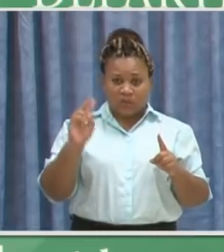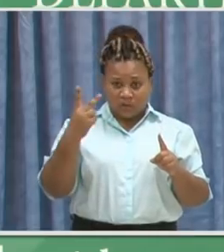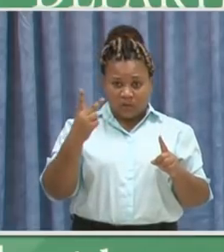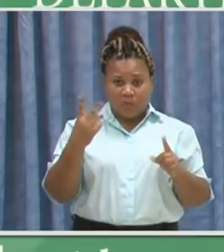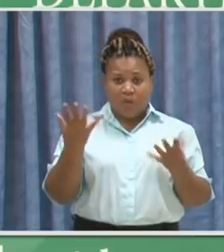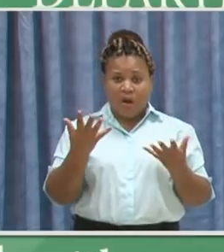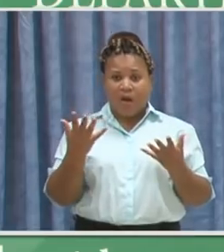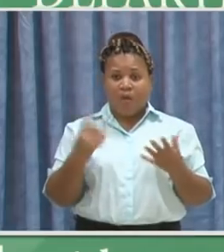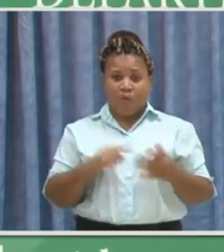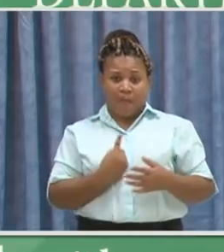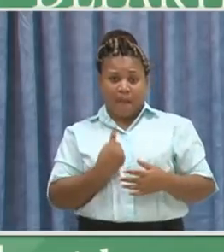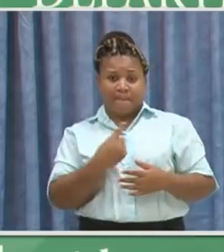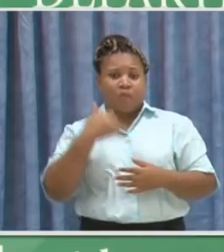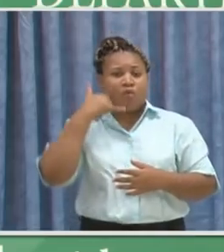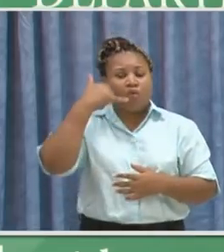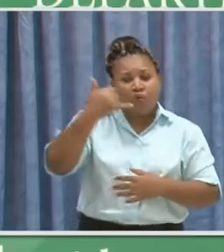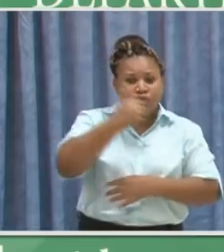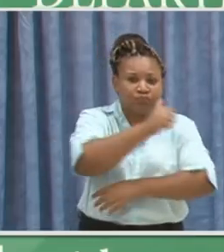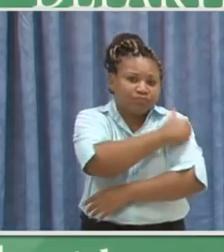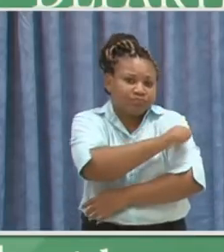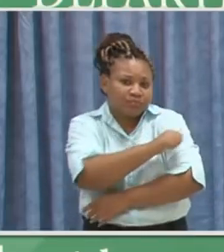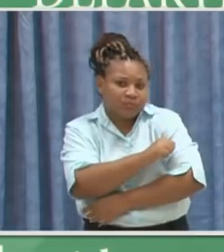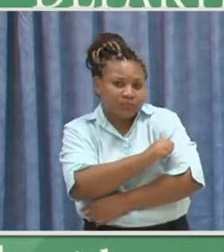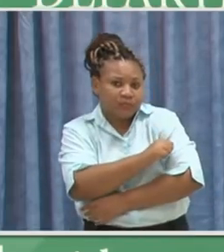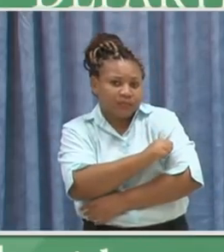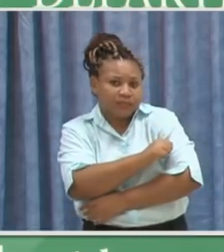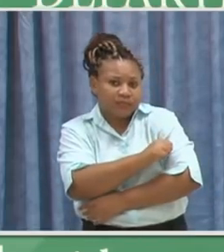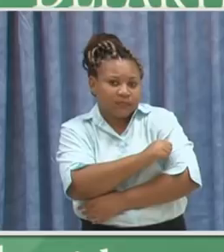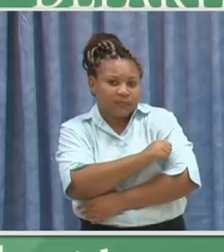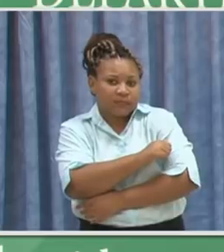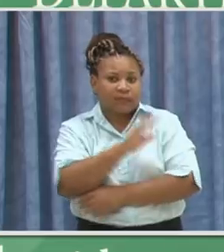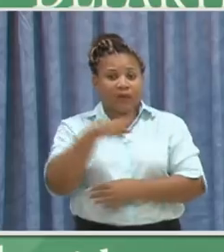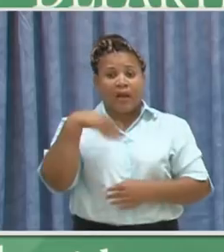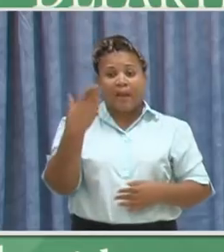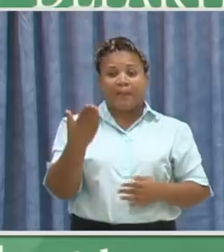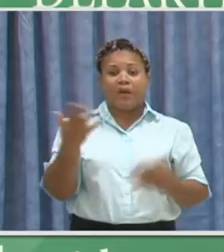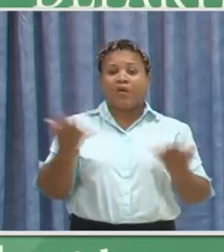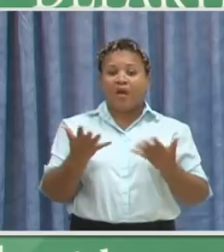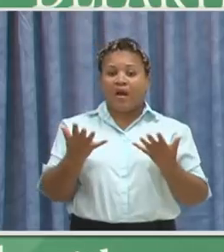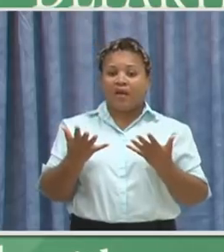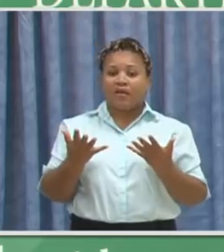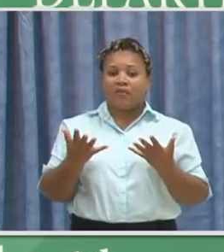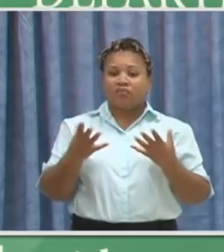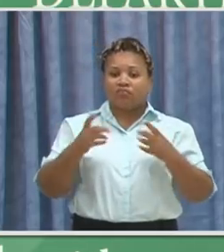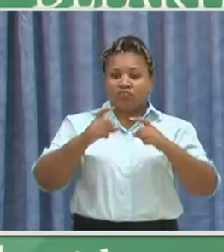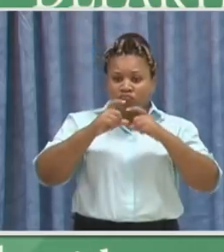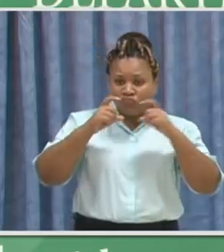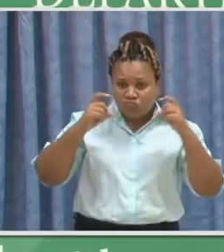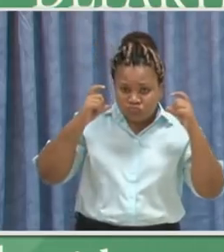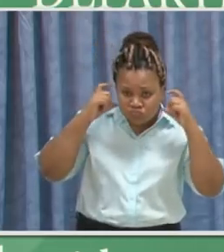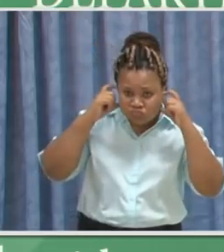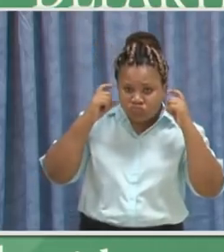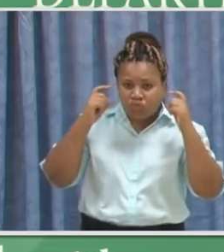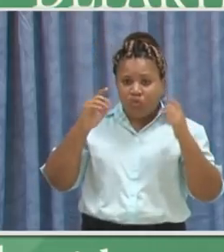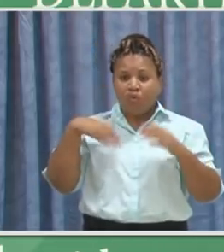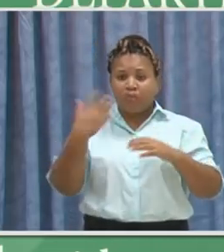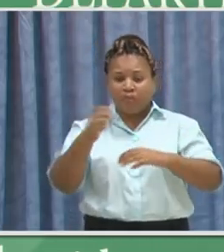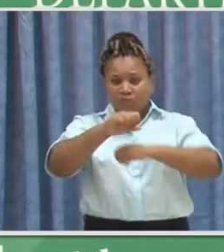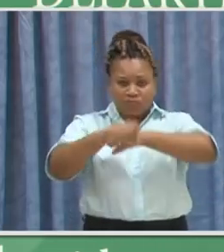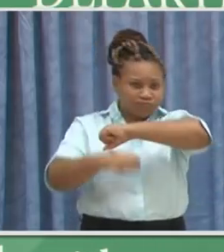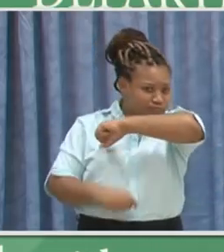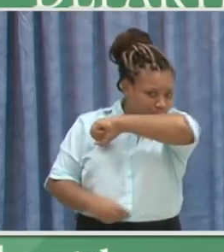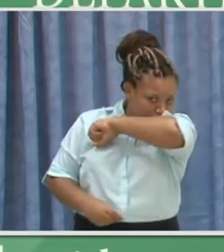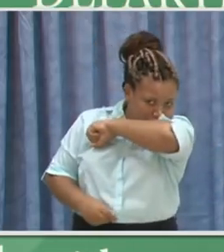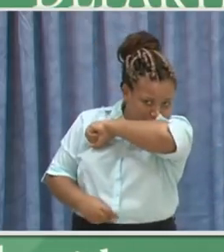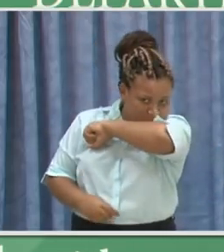li, au vide comme ça même, servir tissu. Si vous n'avez pas tissu, servir ou la main semise, ou la main score, ou même coude, pour que ça ne